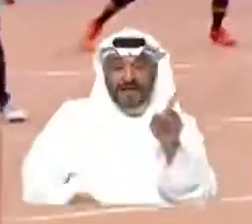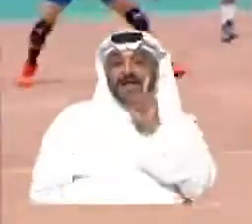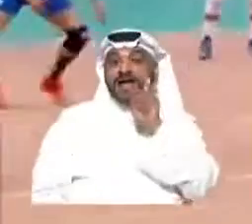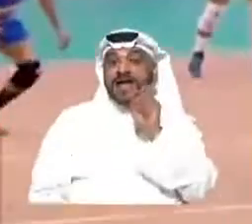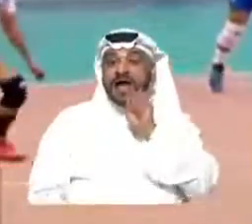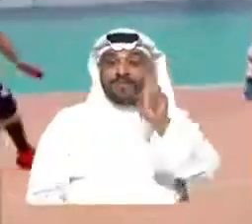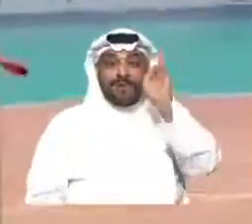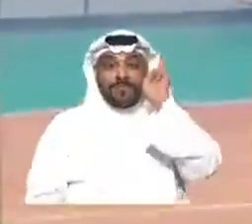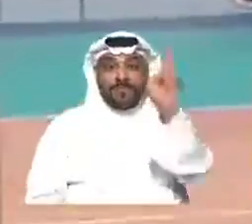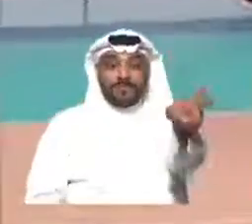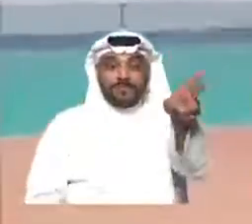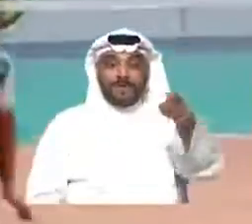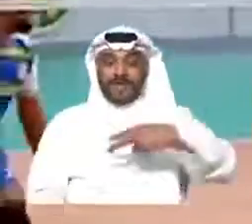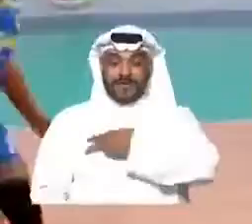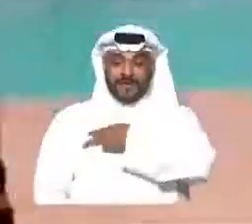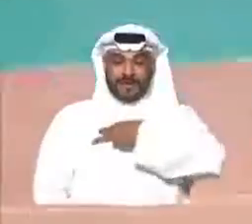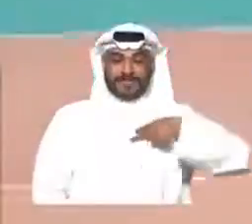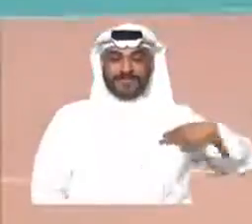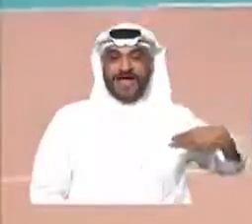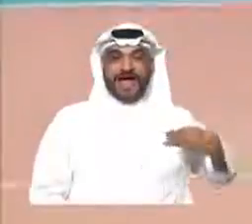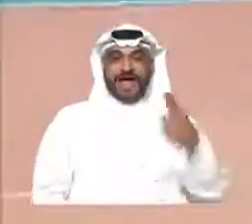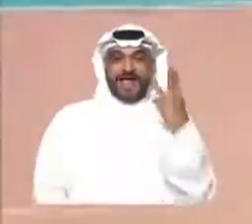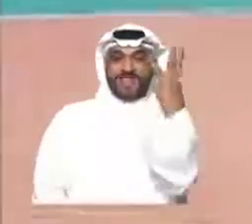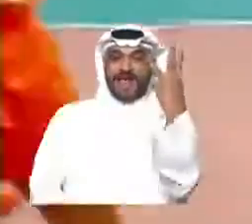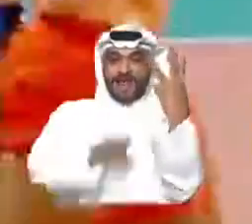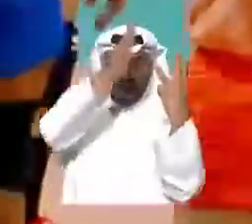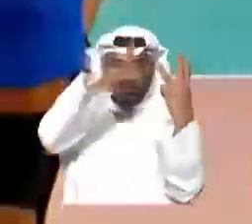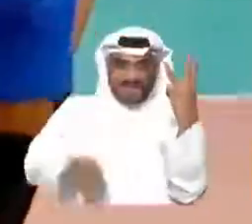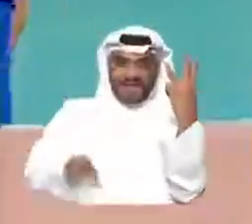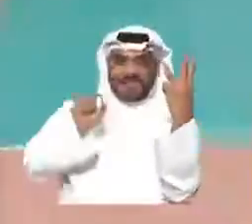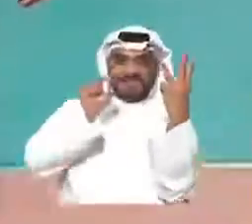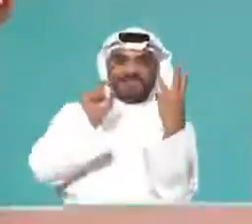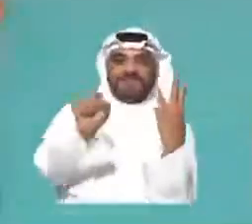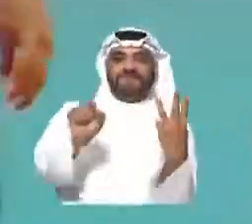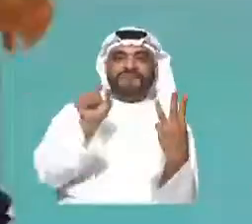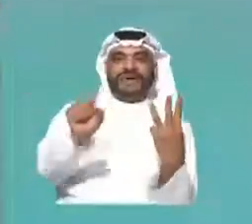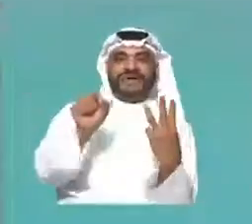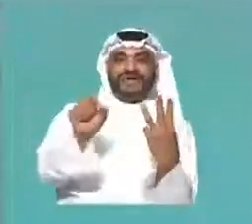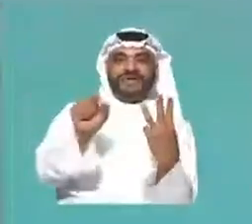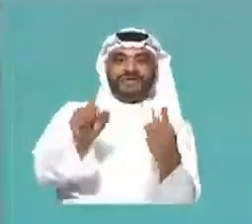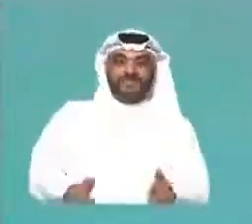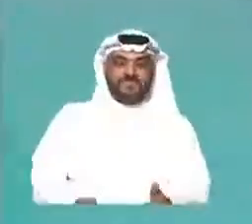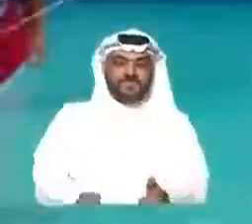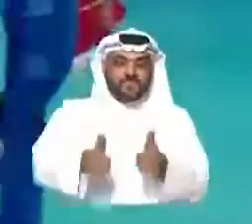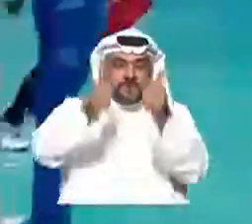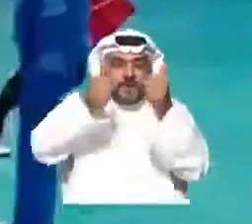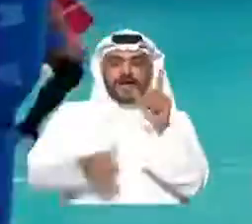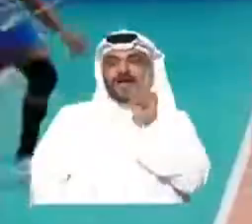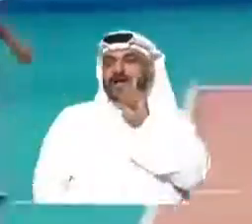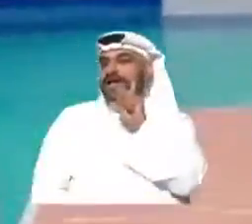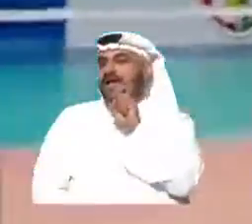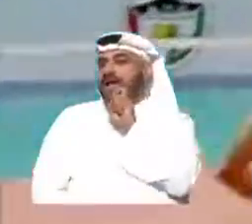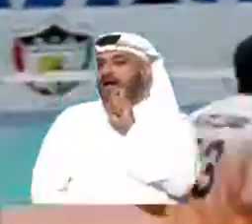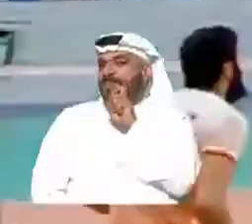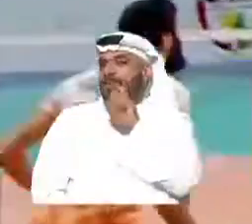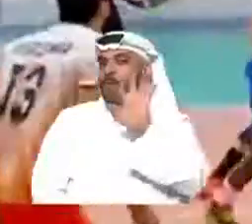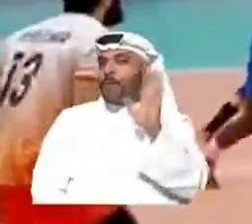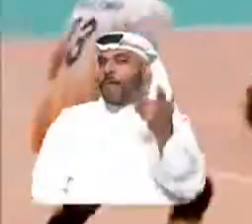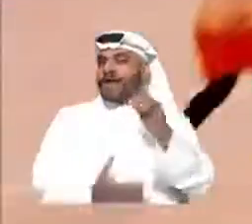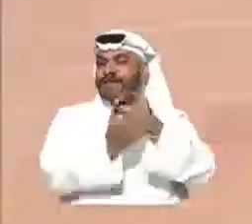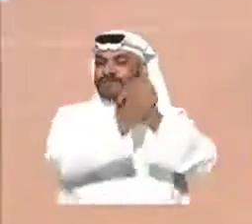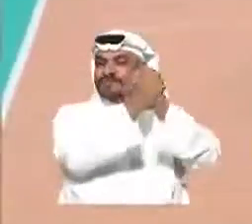نظيره الساحل بثلاثة أشواط دون مقابل في اللقاء الذي جمع بينهما على صالة اتحاد كرة